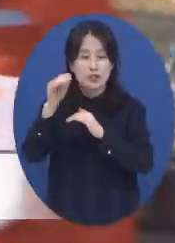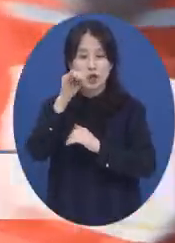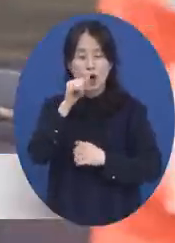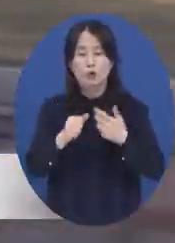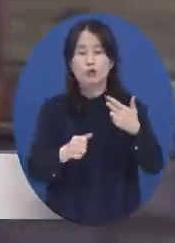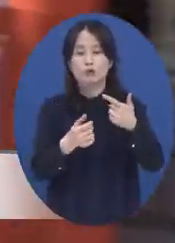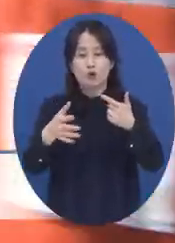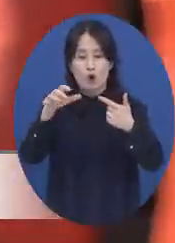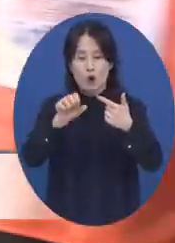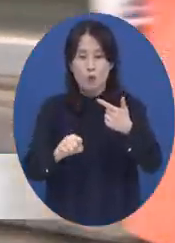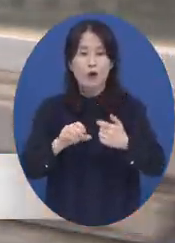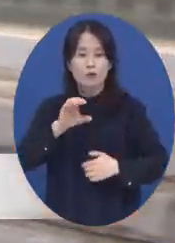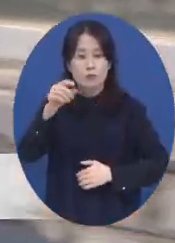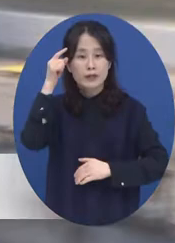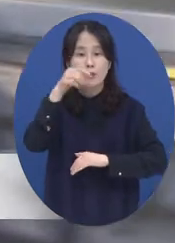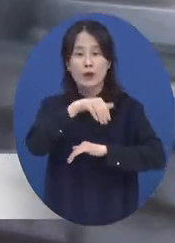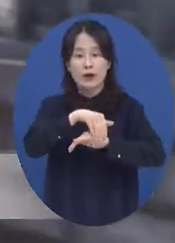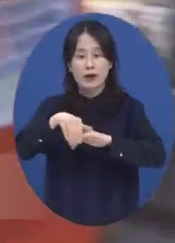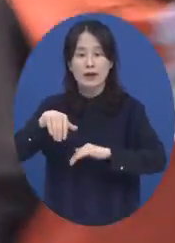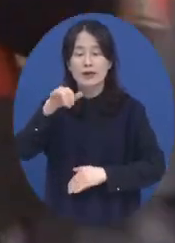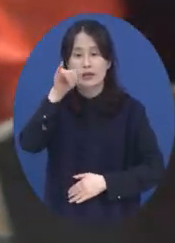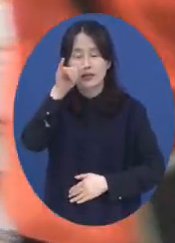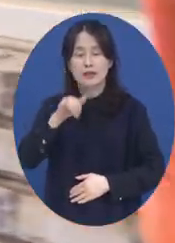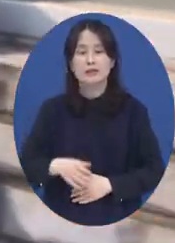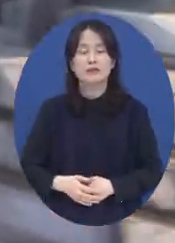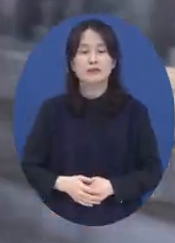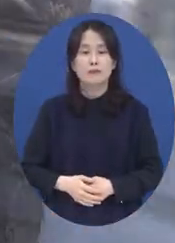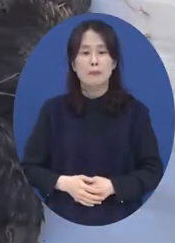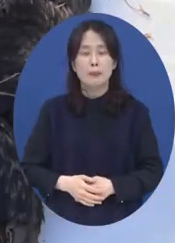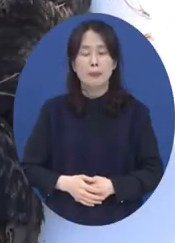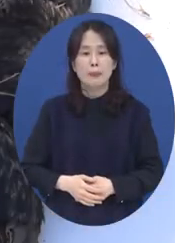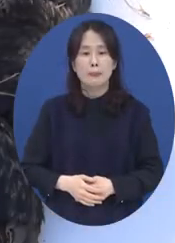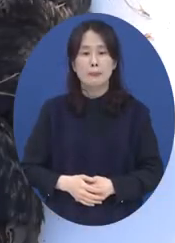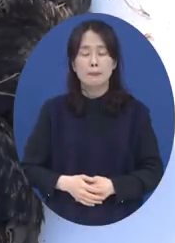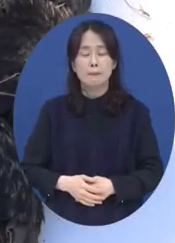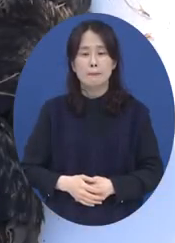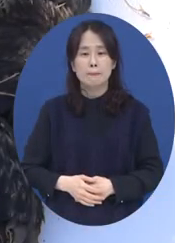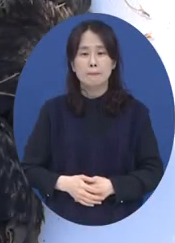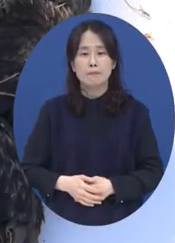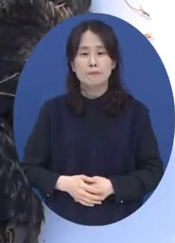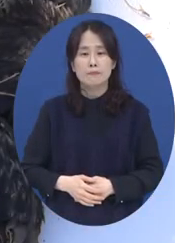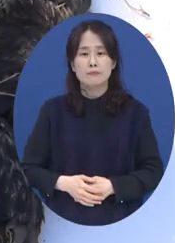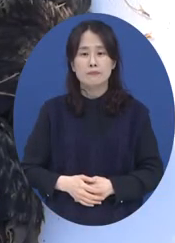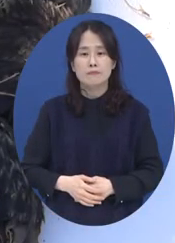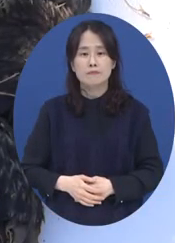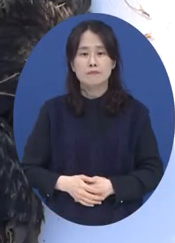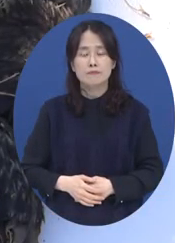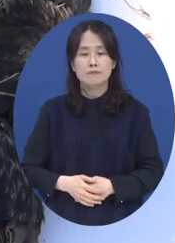대상지로 선정하고 6억 원을 투입할 예정입니다. 경기지TV 구영슬입니다.